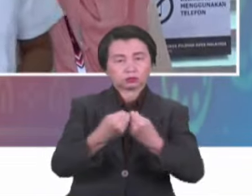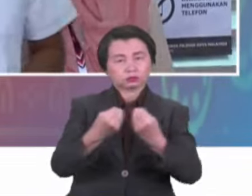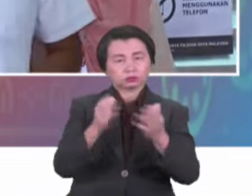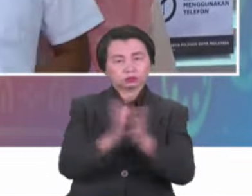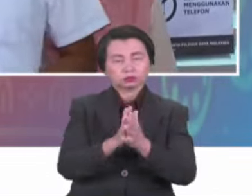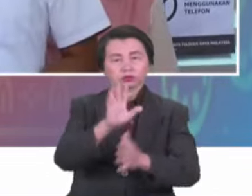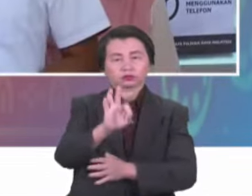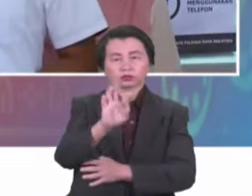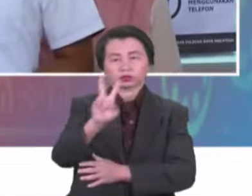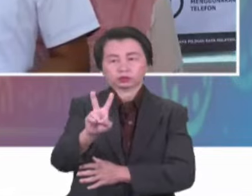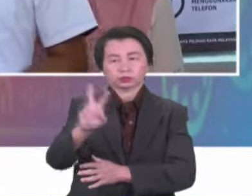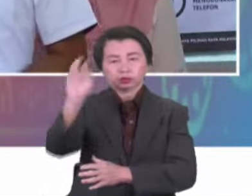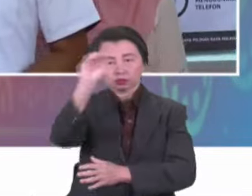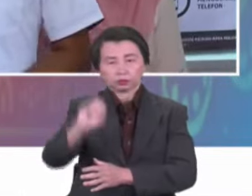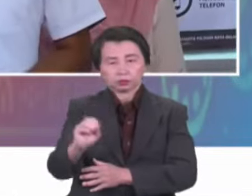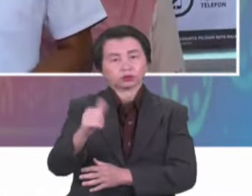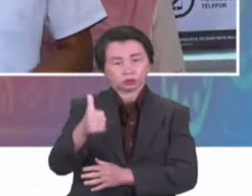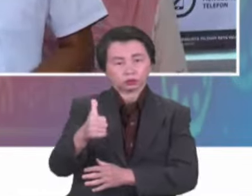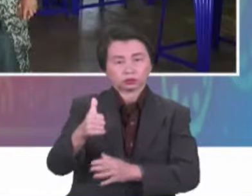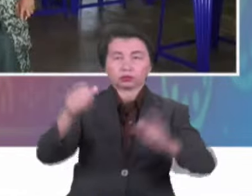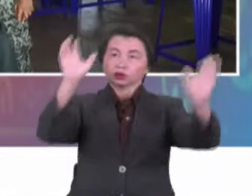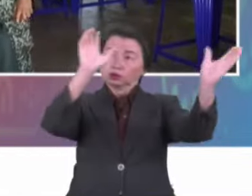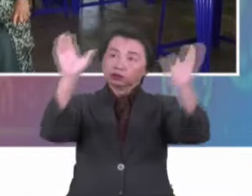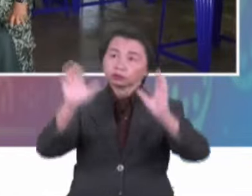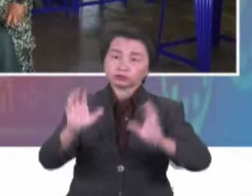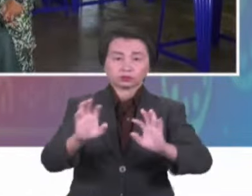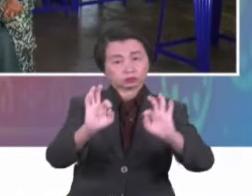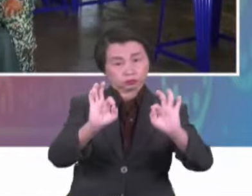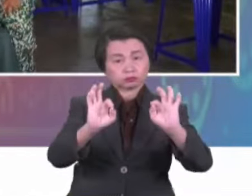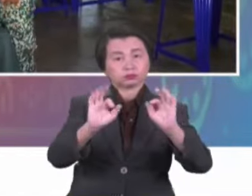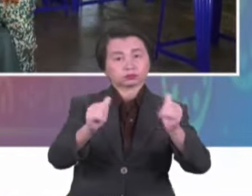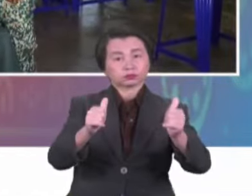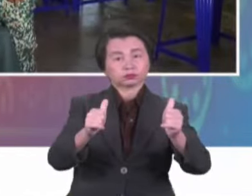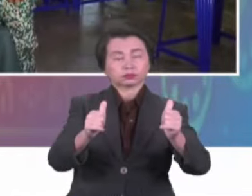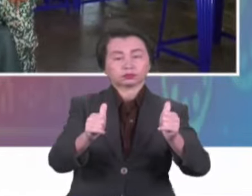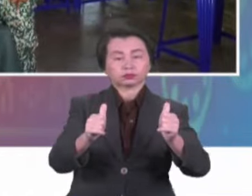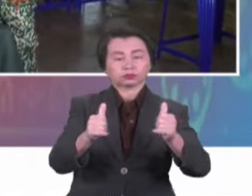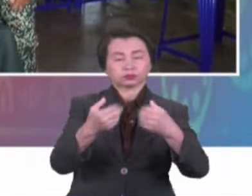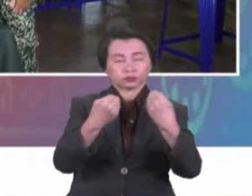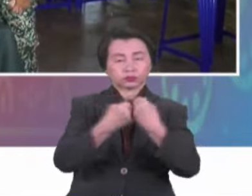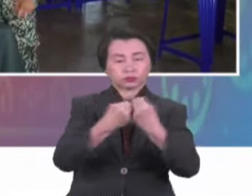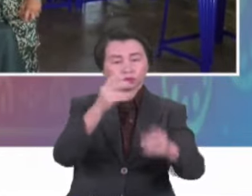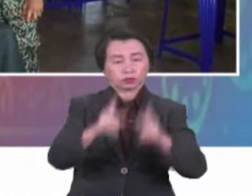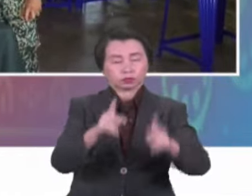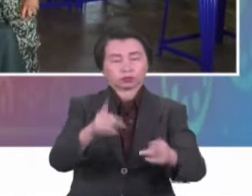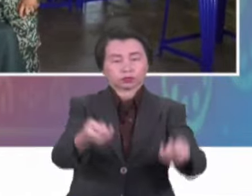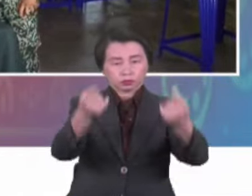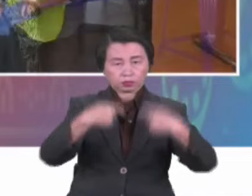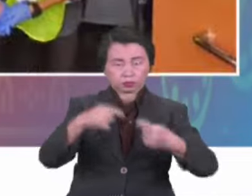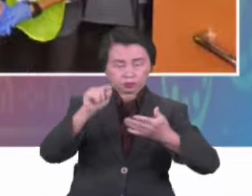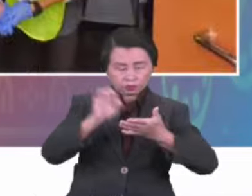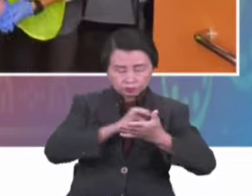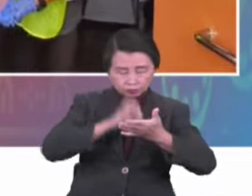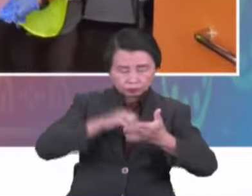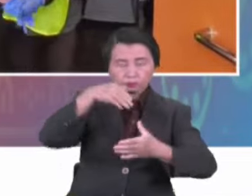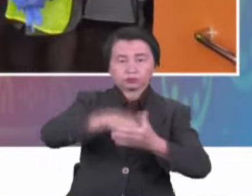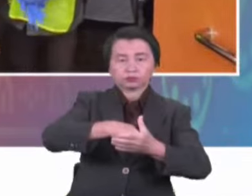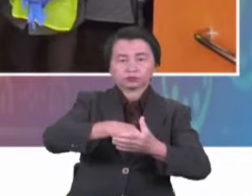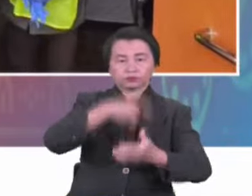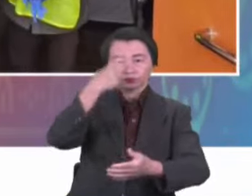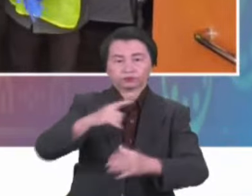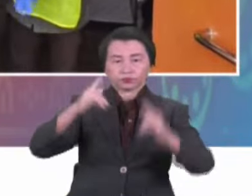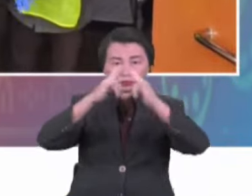kurang 92% lah. Keadaan cuaca juga menyumbang kepada jumlah pengundi yang hadir pada hari ini. Untuk